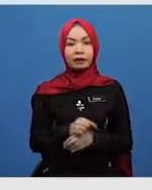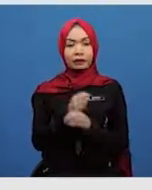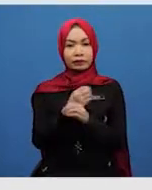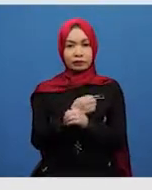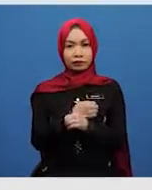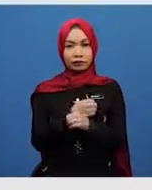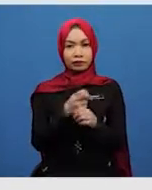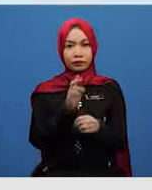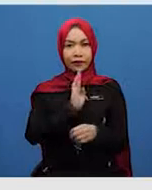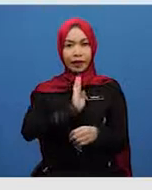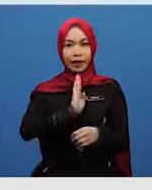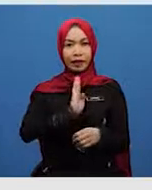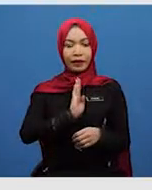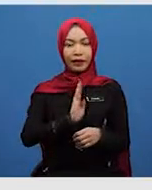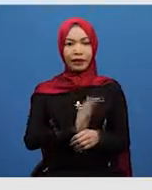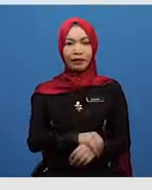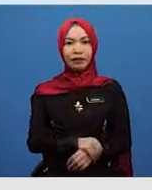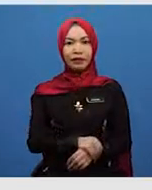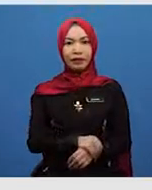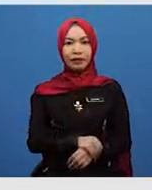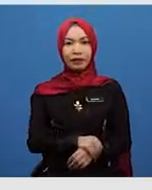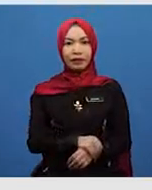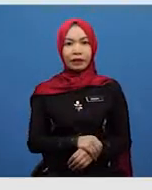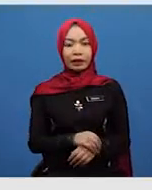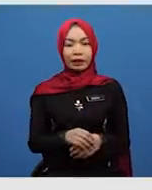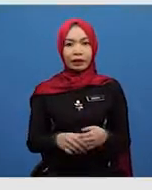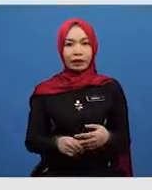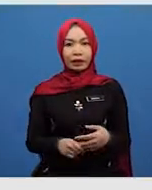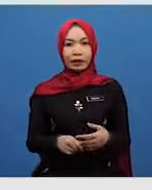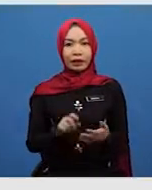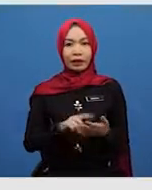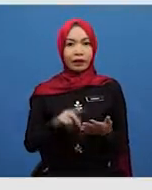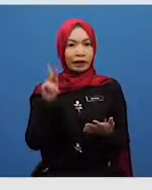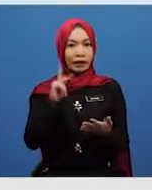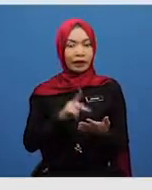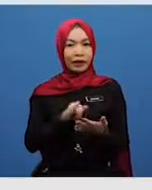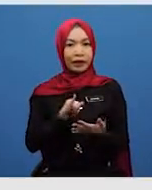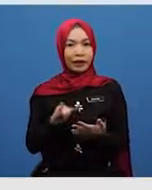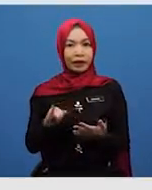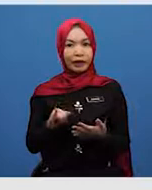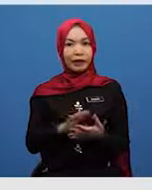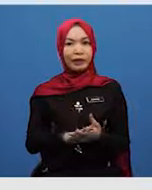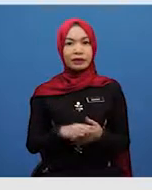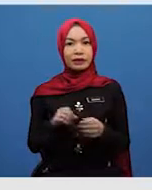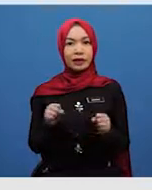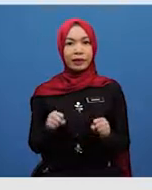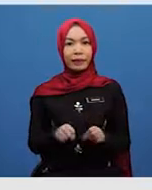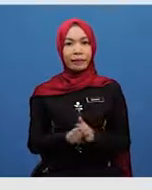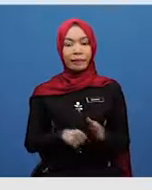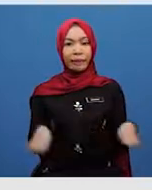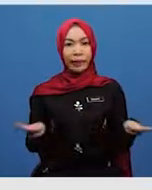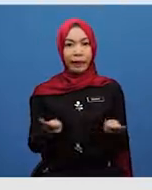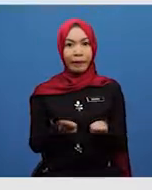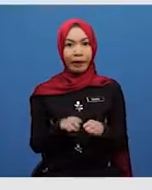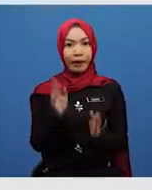adat dan kehidupan seharian tukang-tukang adatnya memastikan setiap pujara adat